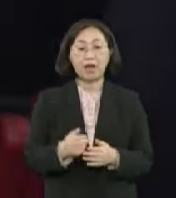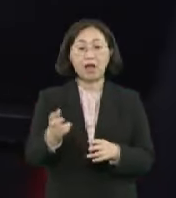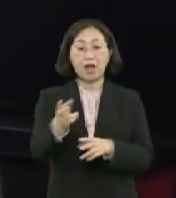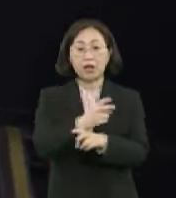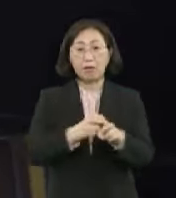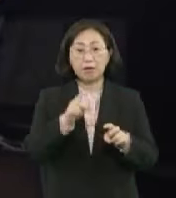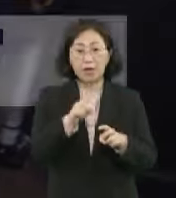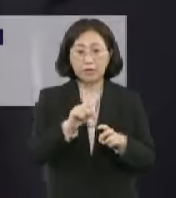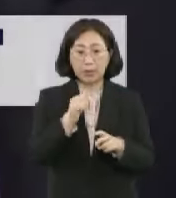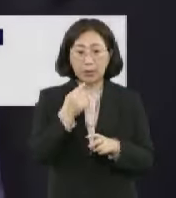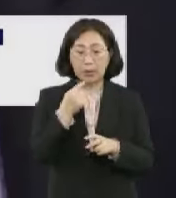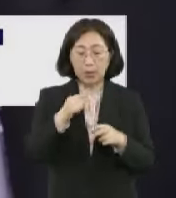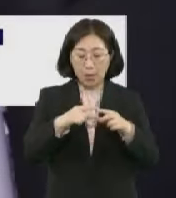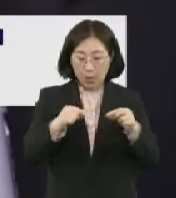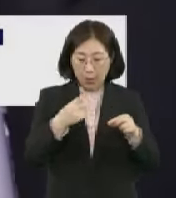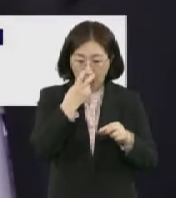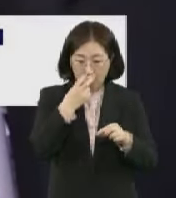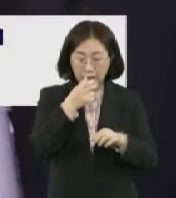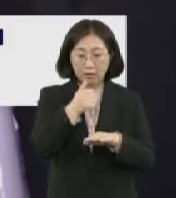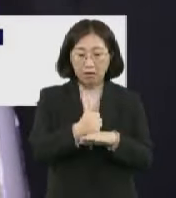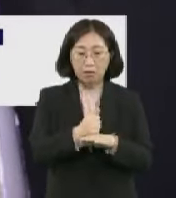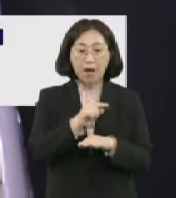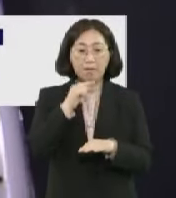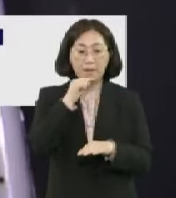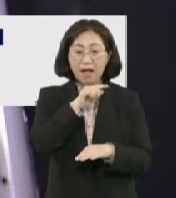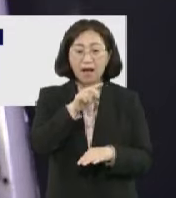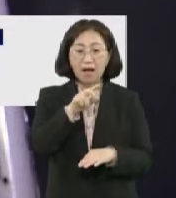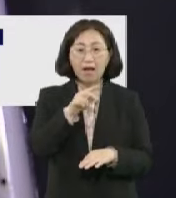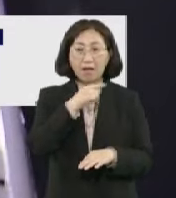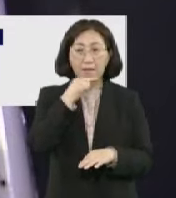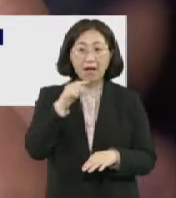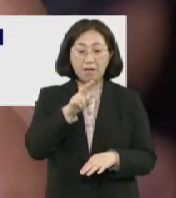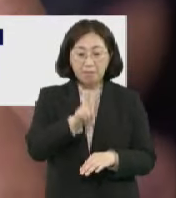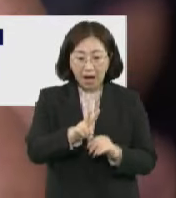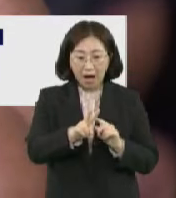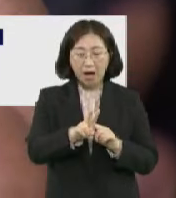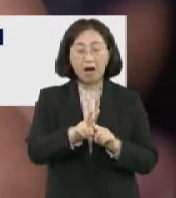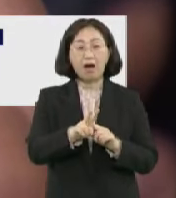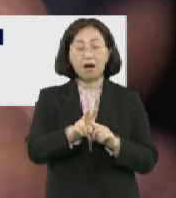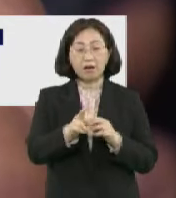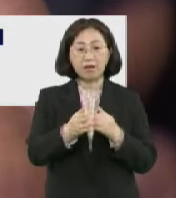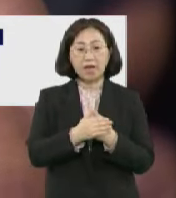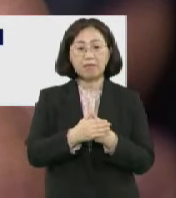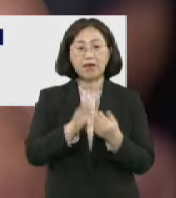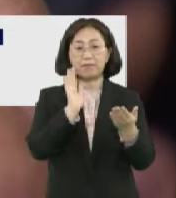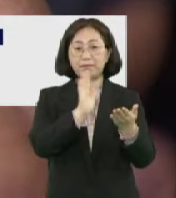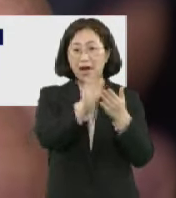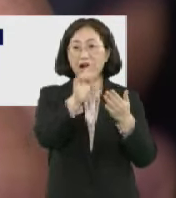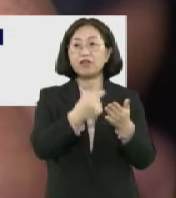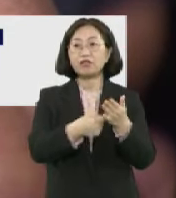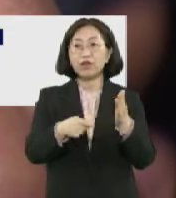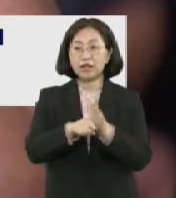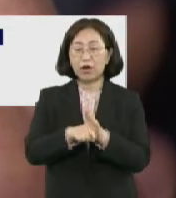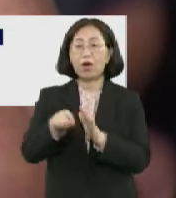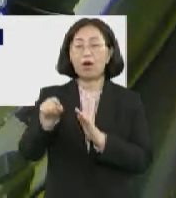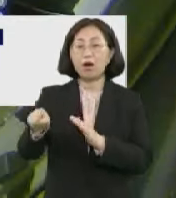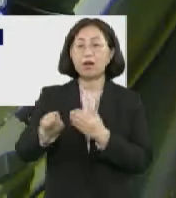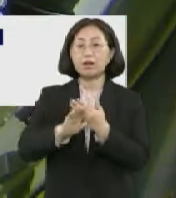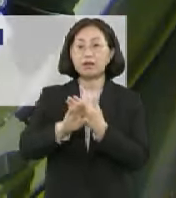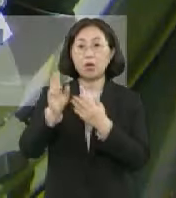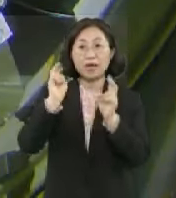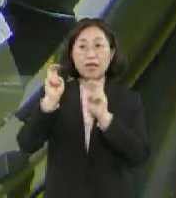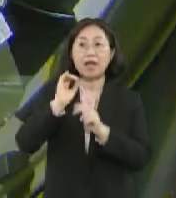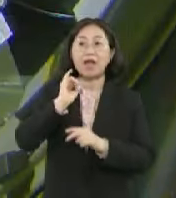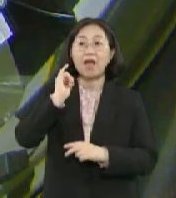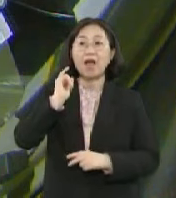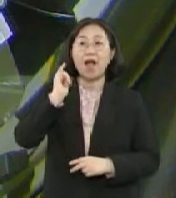실시한 신속항원 검사에서 양성 반응이 나왔고 A씨는 다음 운행을 바꾸기 위해 회사에 이 같은 사실을 알렸습니다.